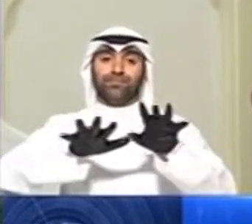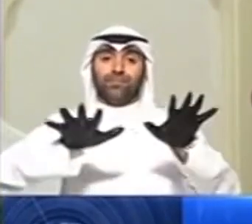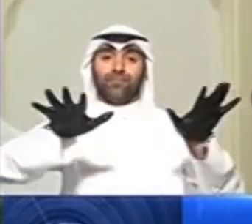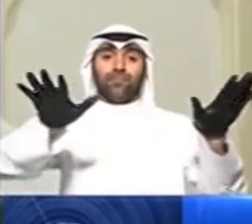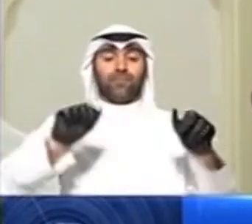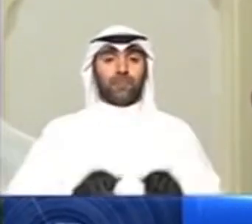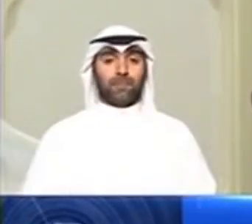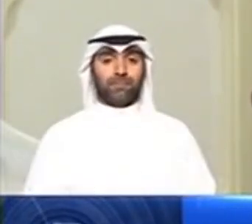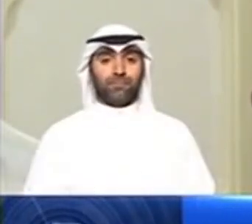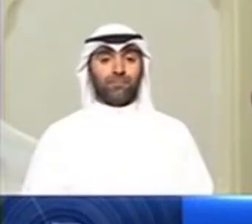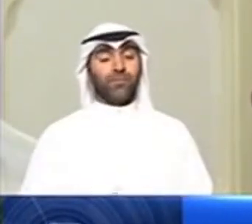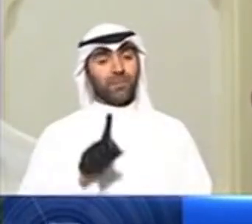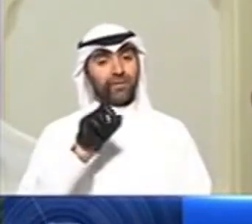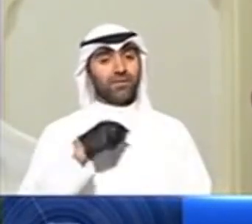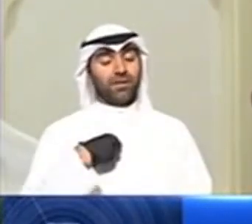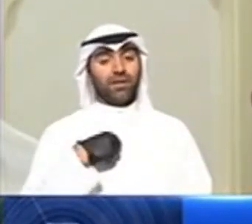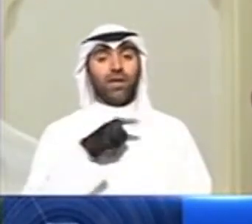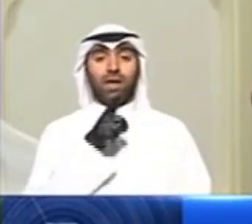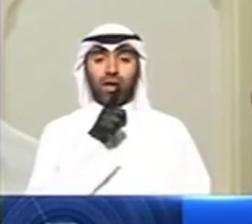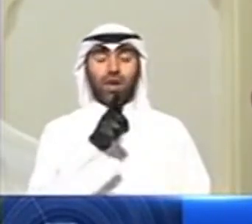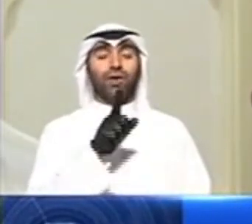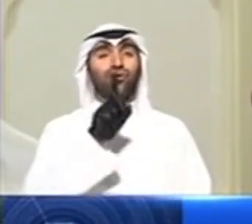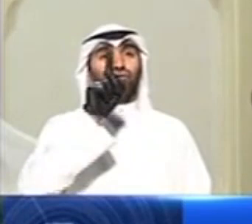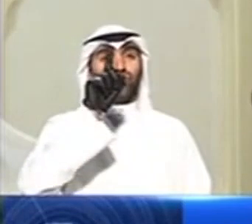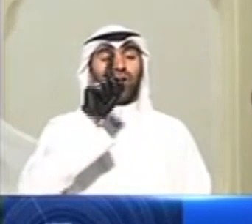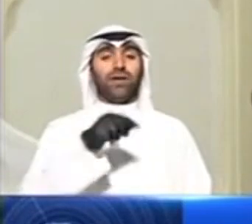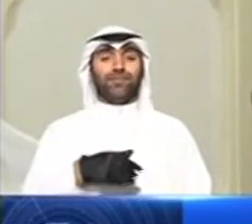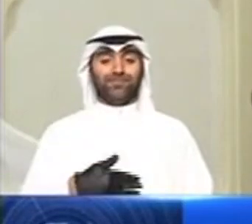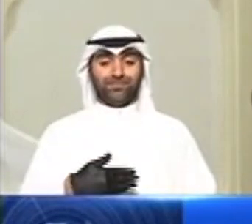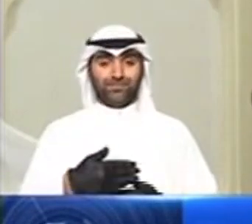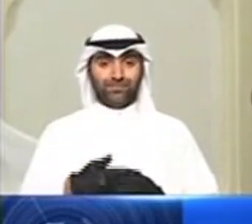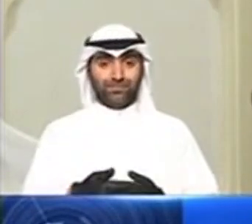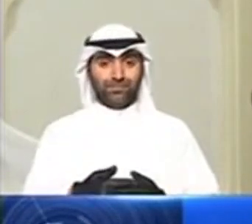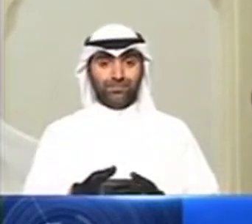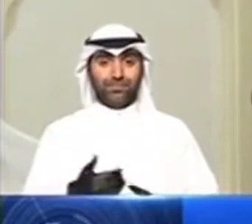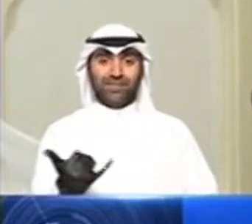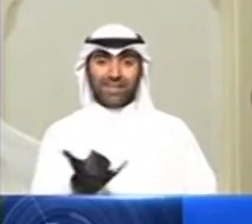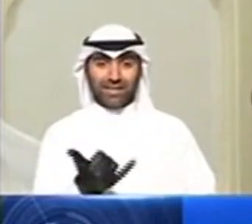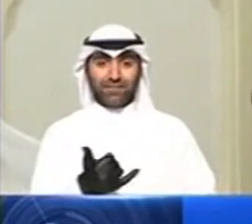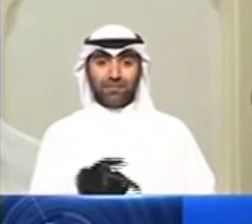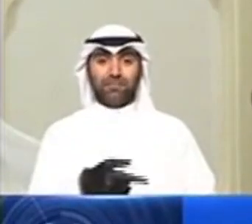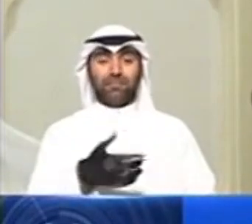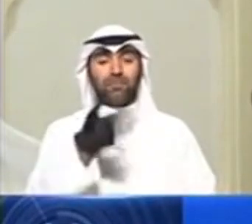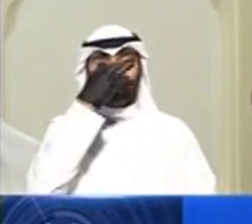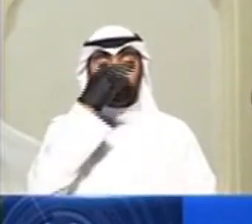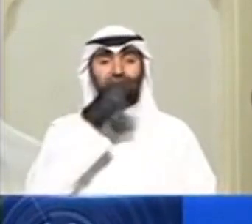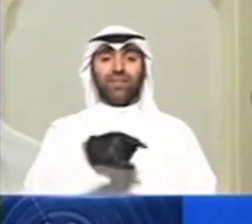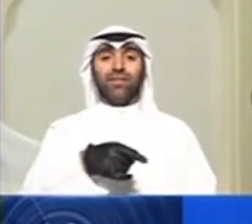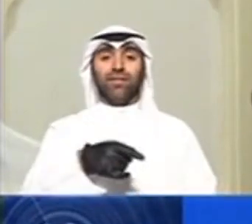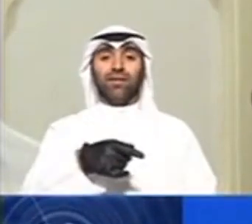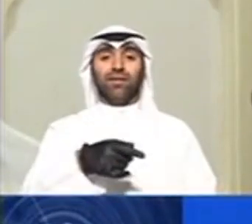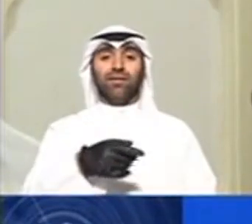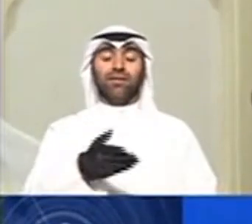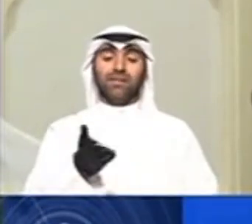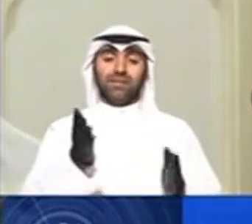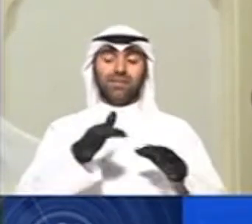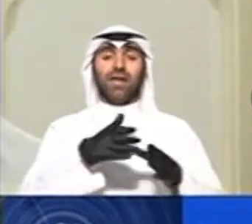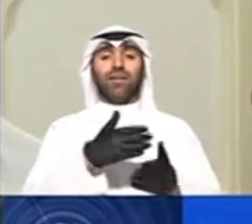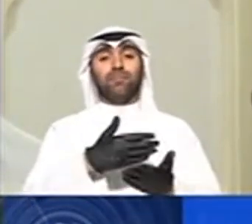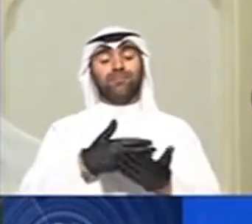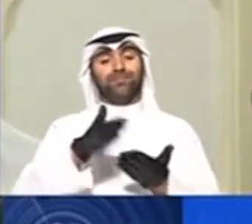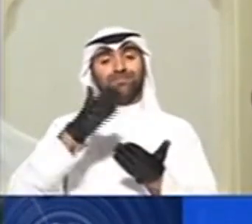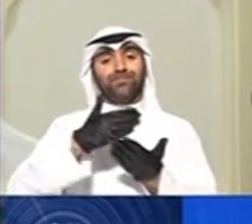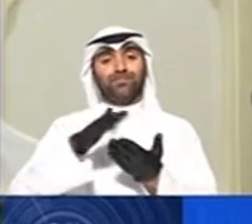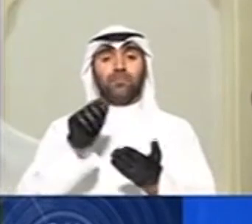في توقع في نزول هذه الحالات. طبعا احنا مترقبين يعني لوجود اي